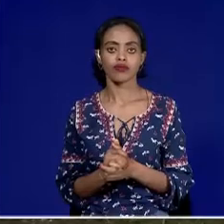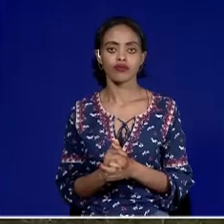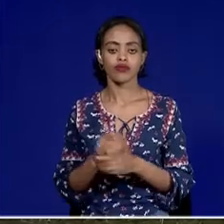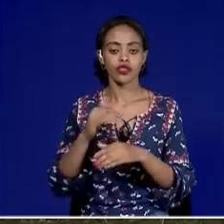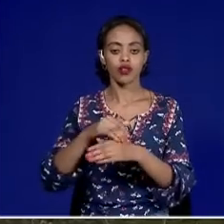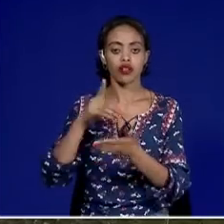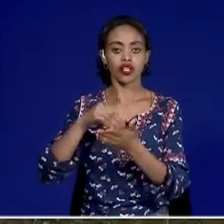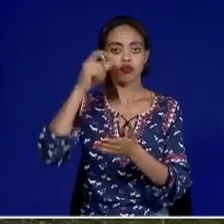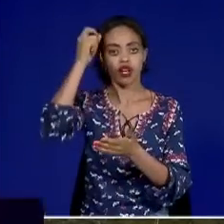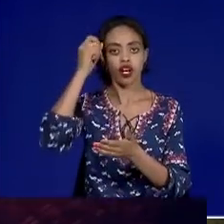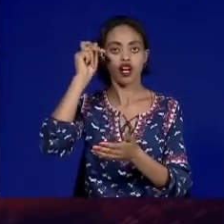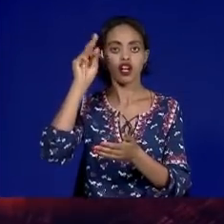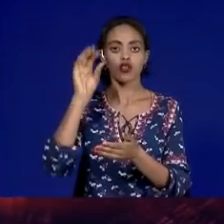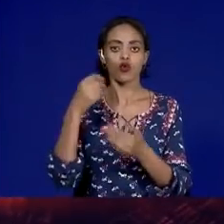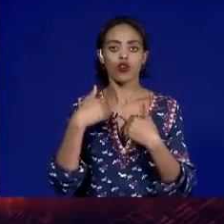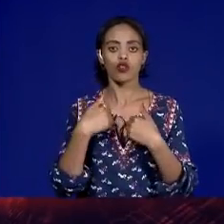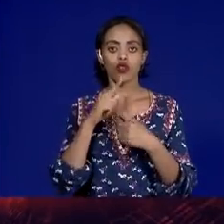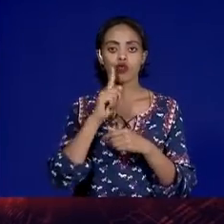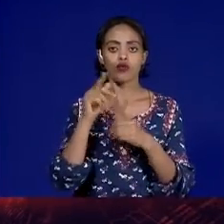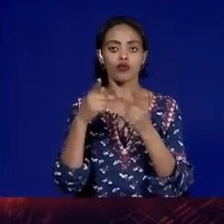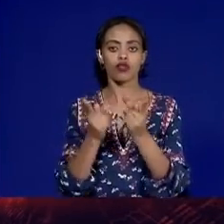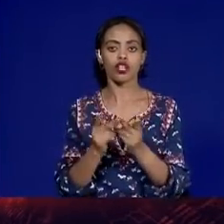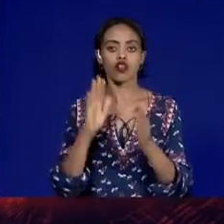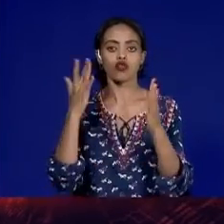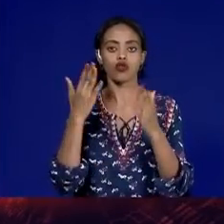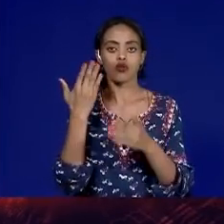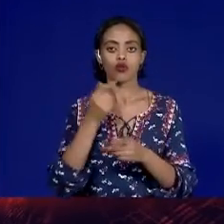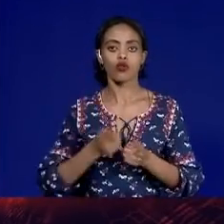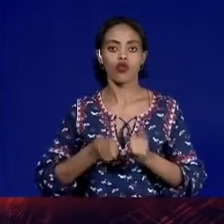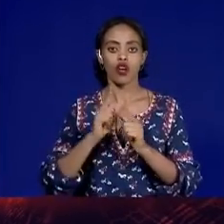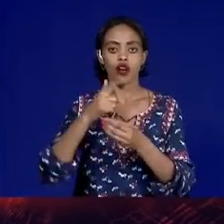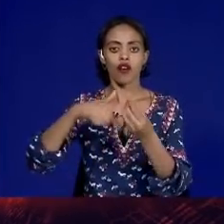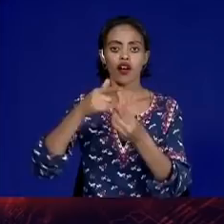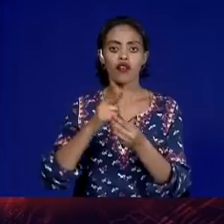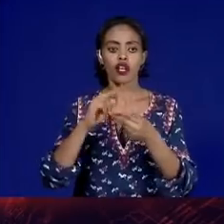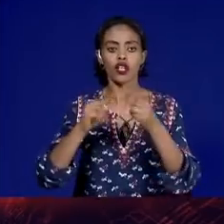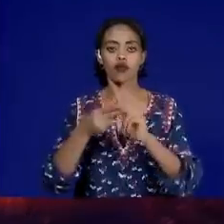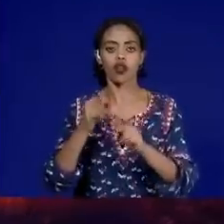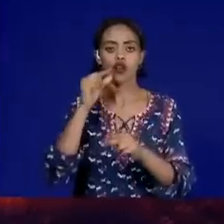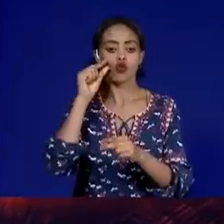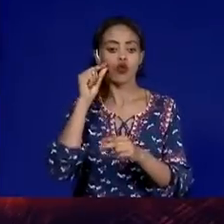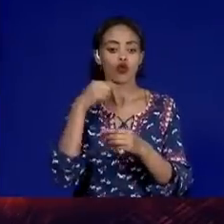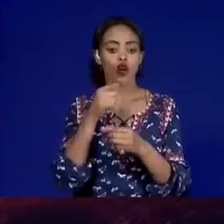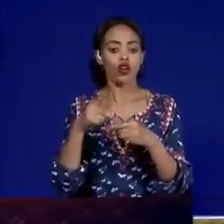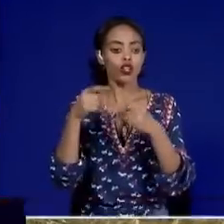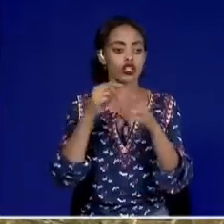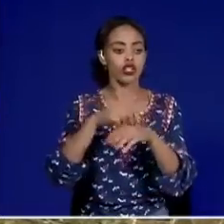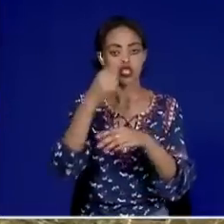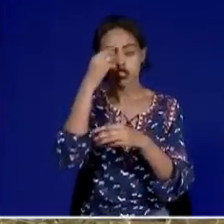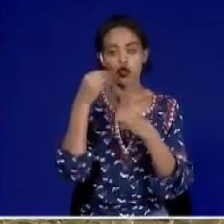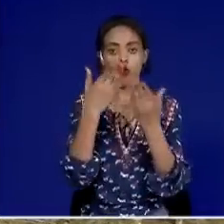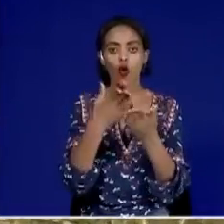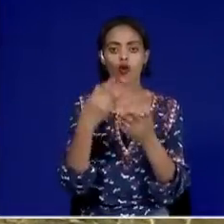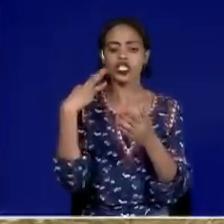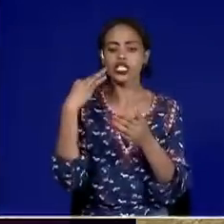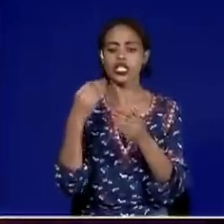اب کتما عدوات آبی آبنت عدلی رو آب زبهر کبابی زنور نبرتی. اب کبابین آن مربح داره تو باهلو تعدیل زول مریت نت عنا نازس آب